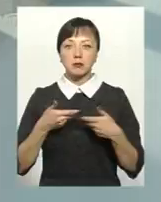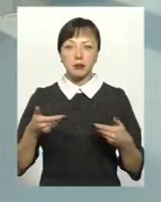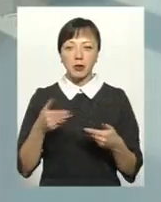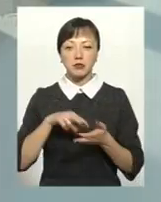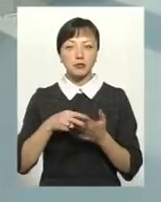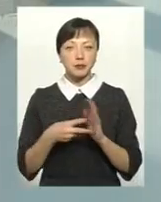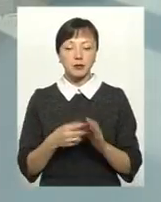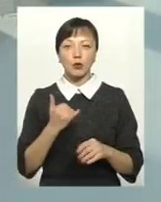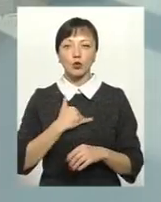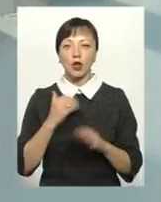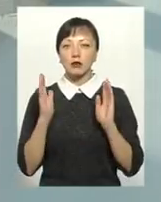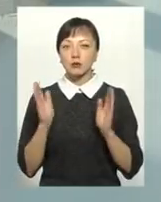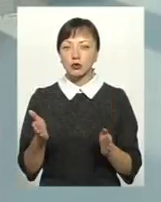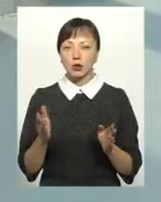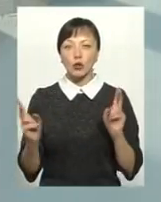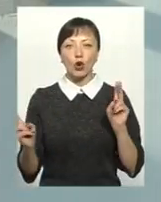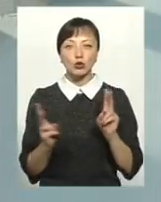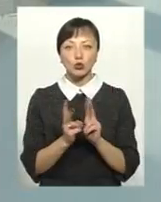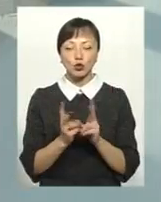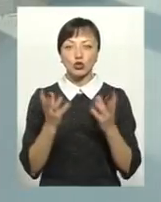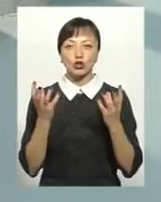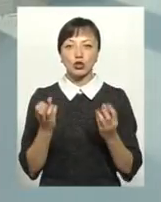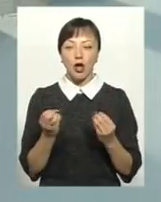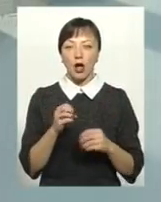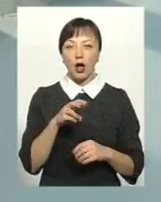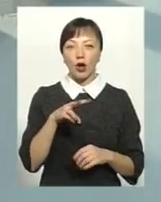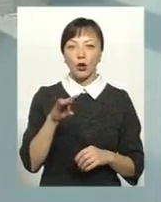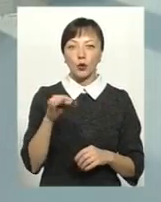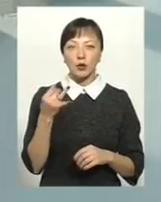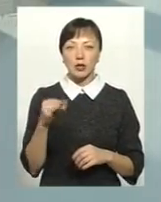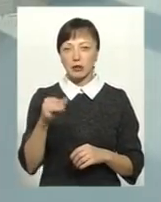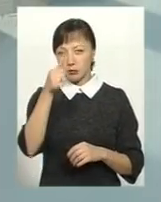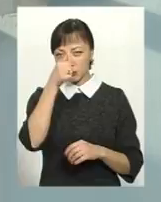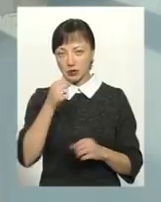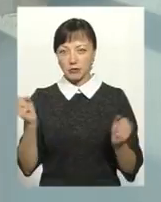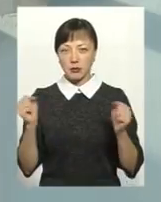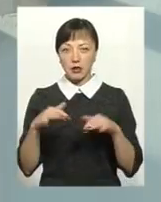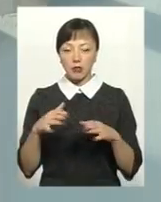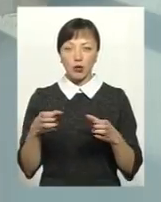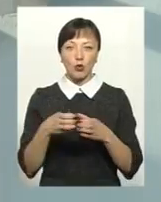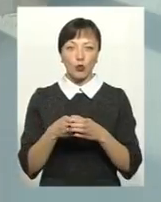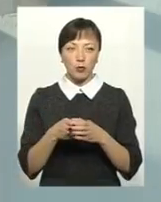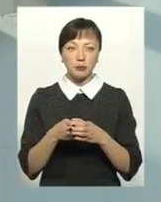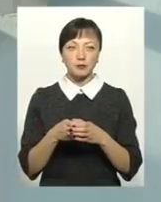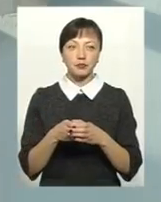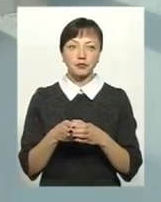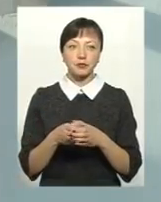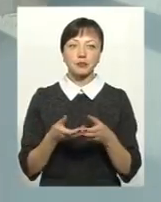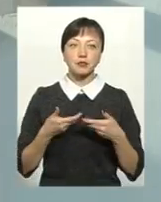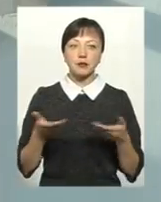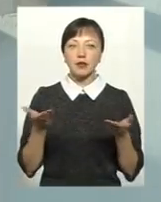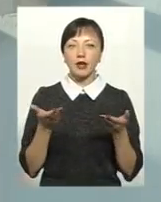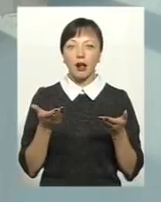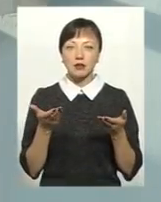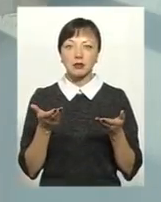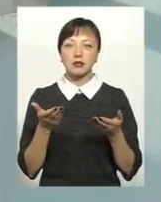що у нас буде зустріч ще десь в лютому місяці, і ми вже зберемося, робоча група. Тобто ми десь в